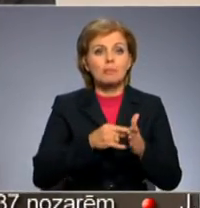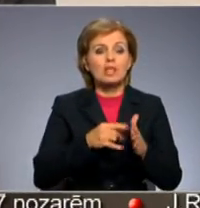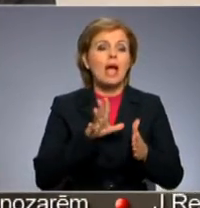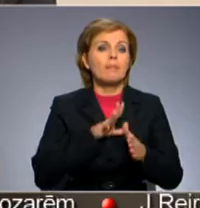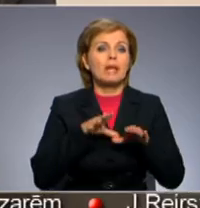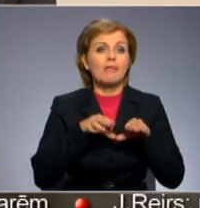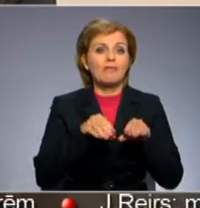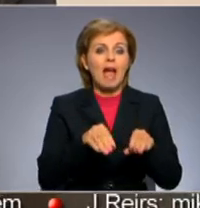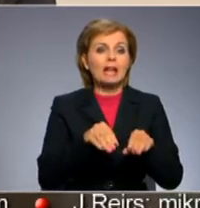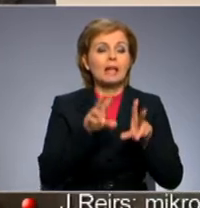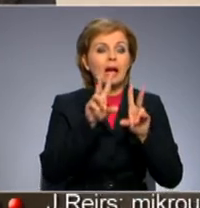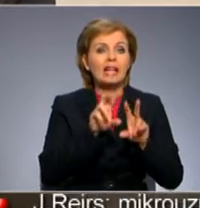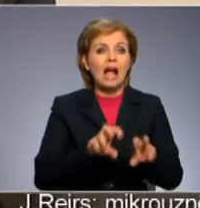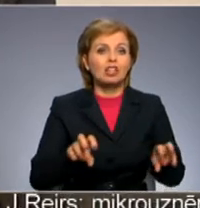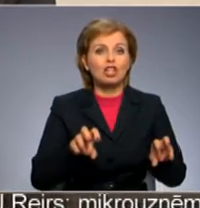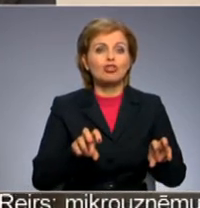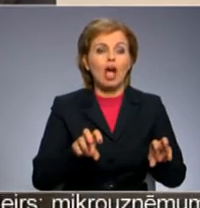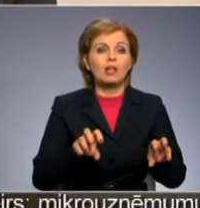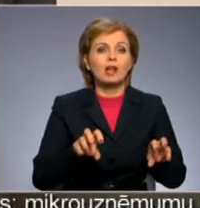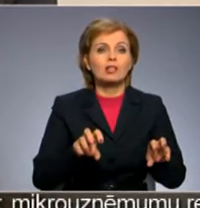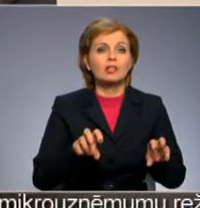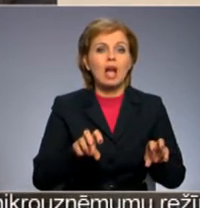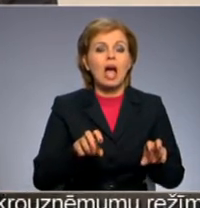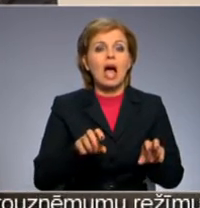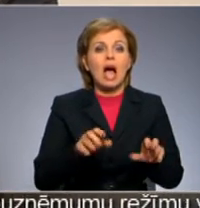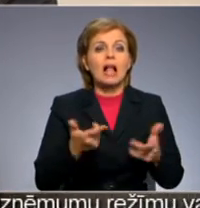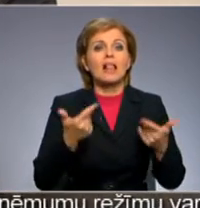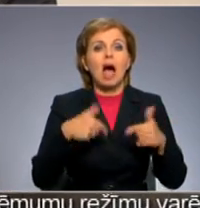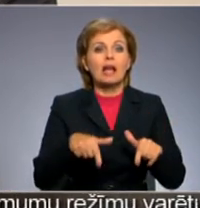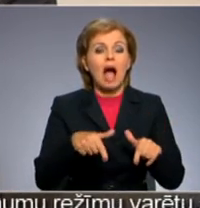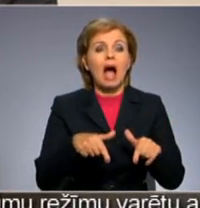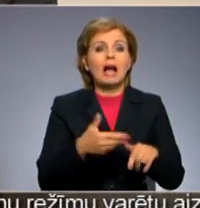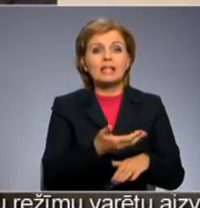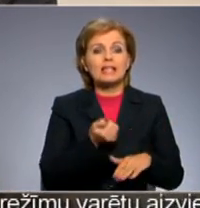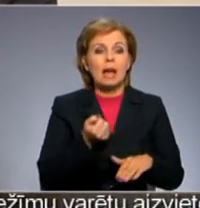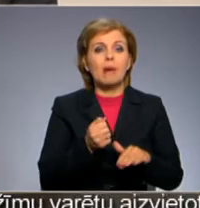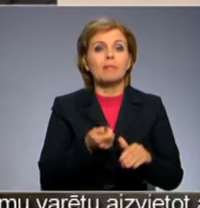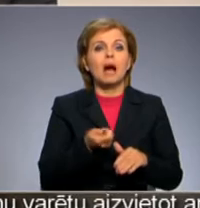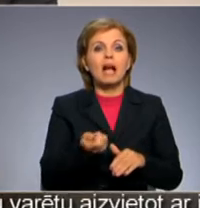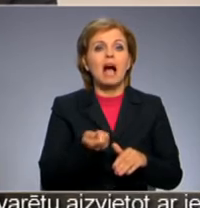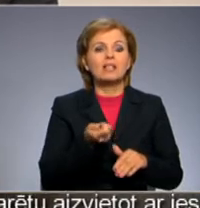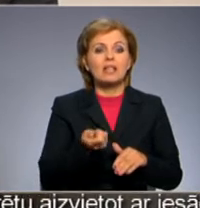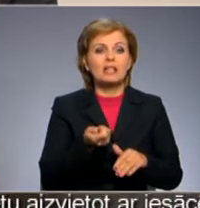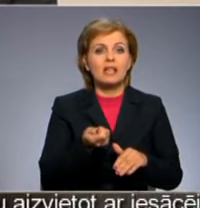vairākas arī kratīšanas, kuru laikā mēs izņēmām gan pašus kases aparātus, gan arī